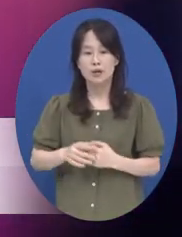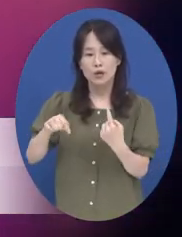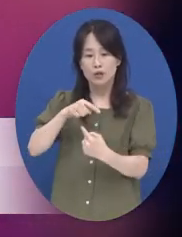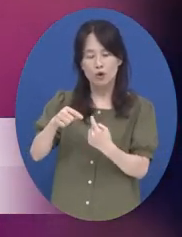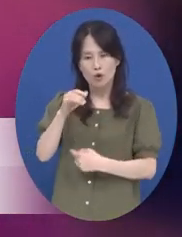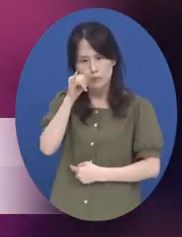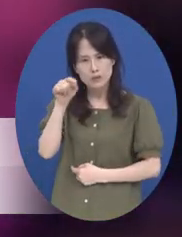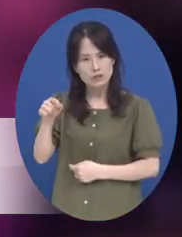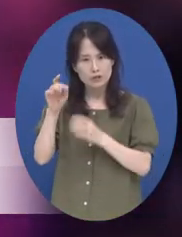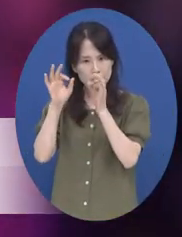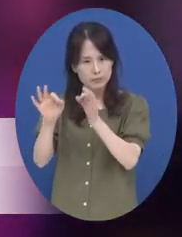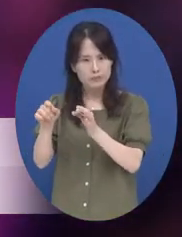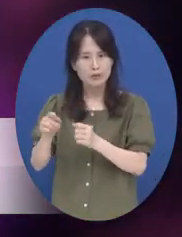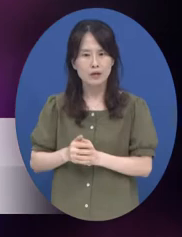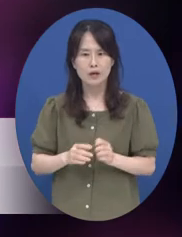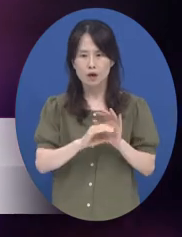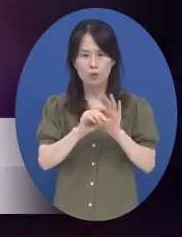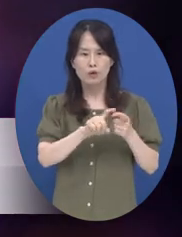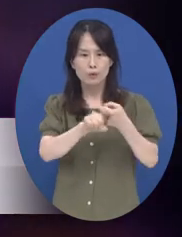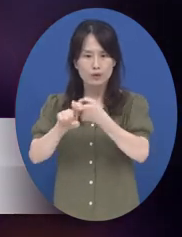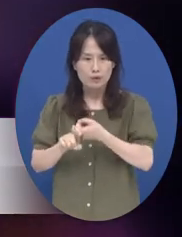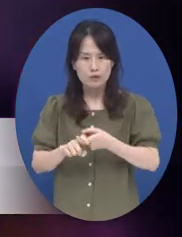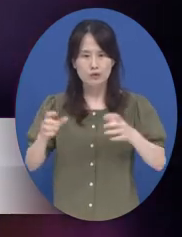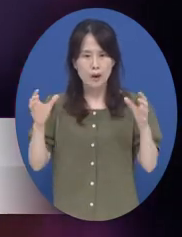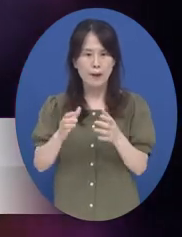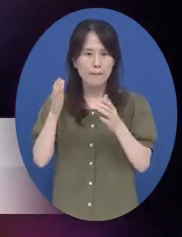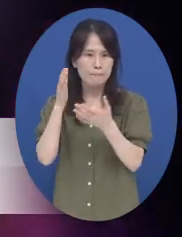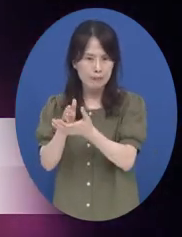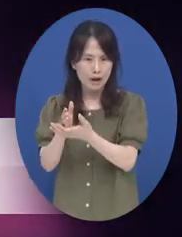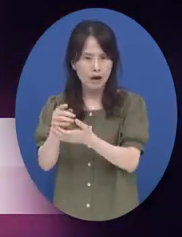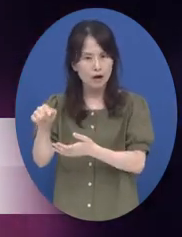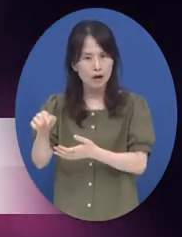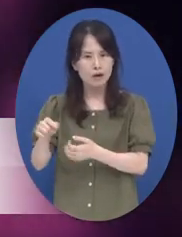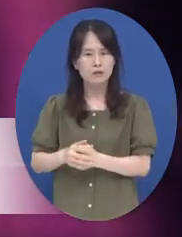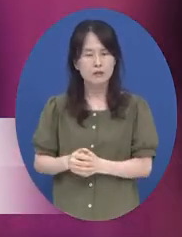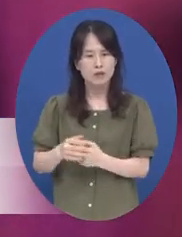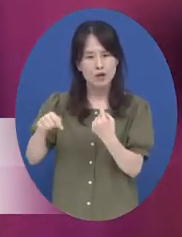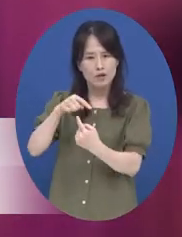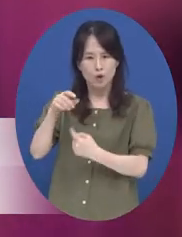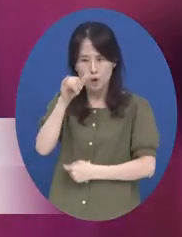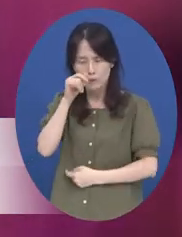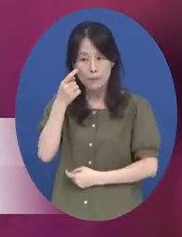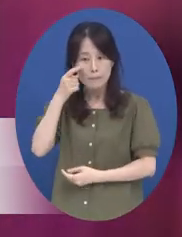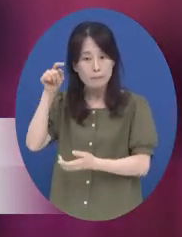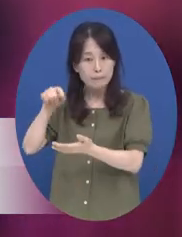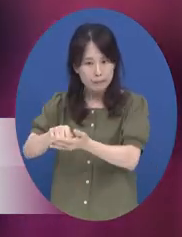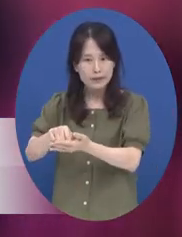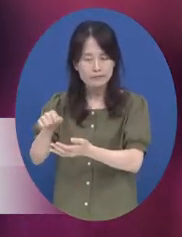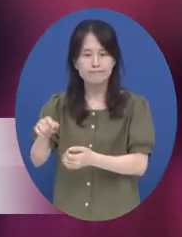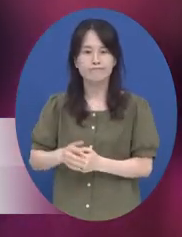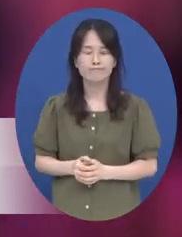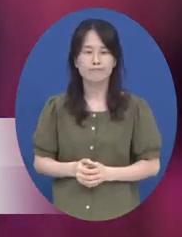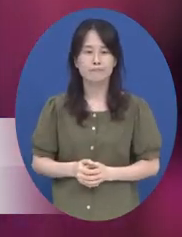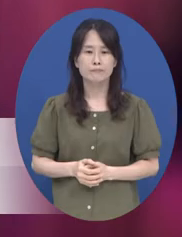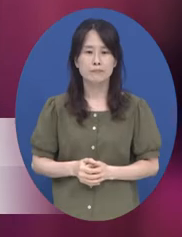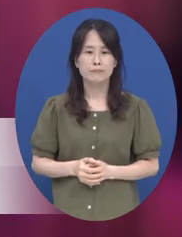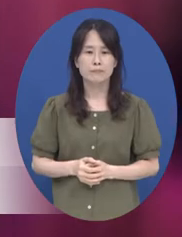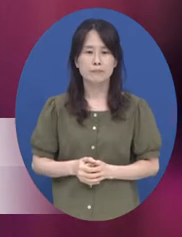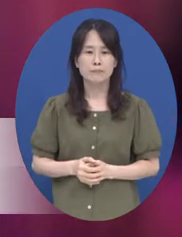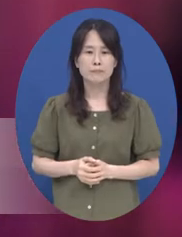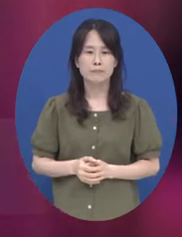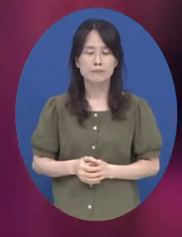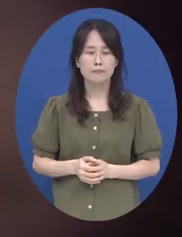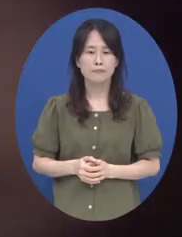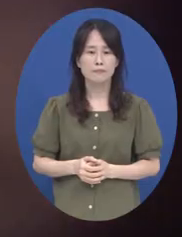홀덤펍 영업하시는 걸로 되어 보이시고요. 코로나19 관련해가지고 집합금지 거래 해당되시는데 영업하신 걸로 확인돼서 현장